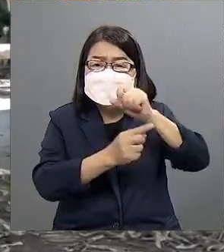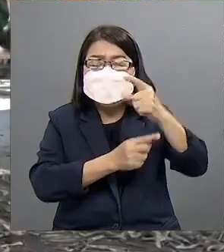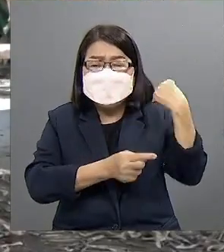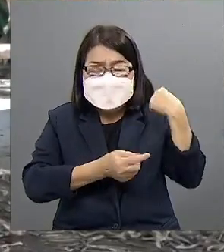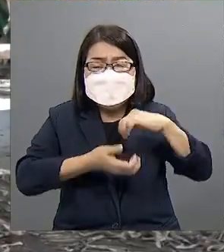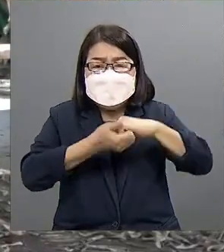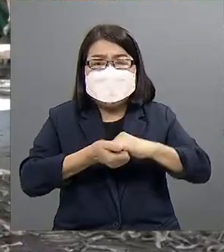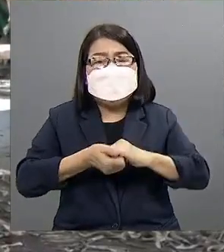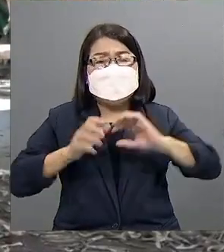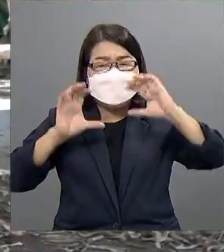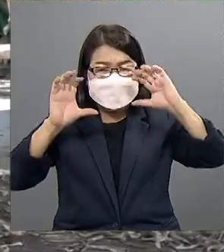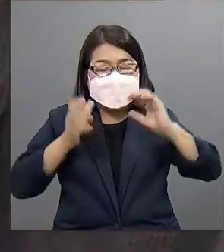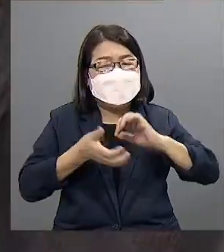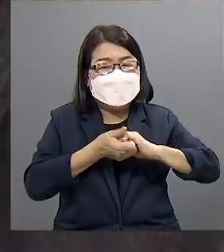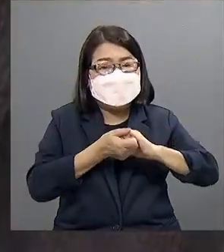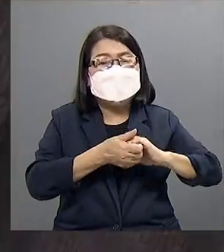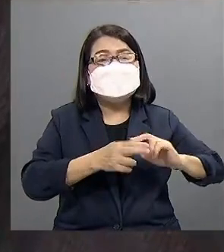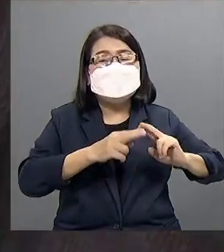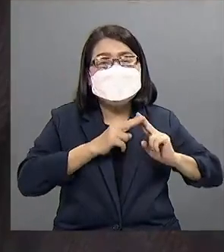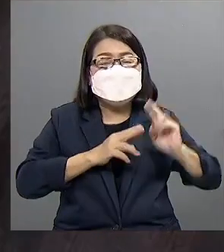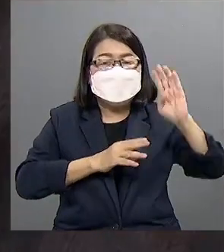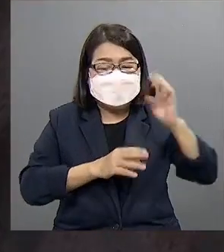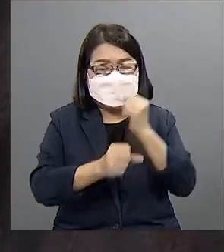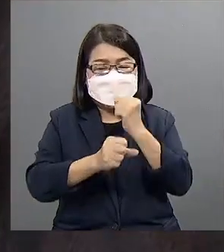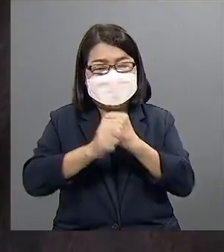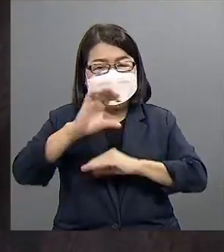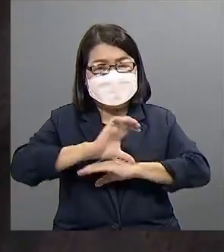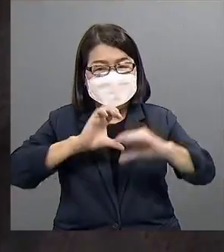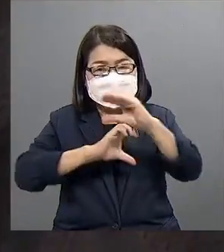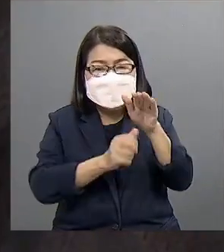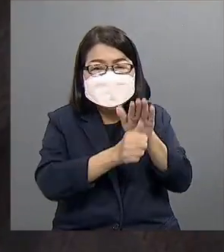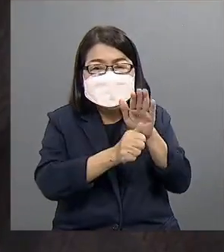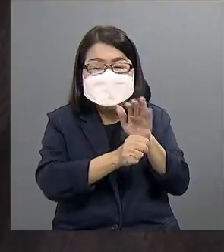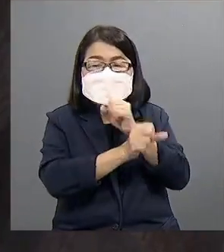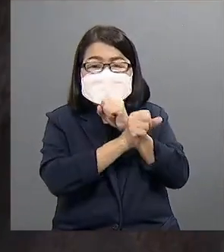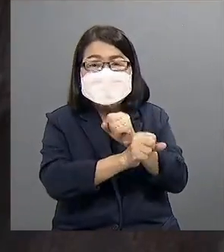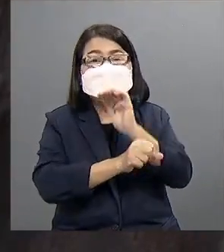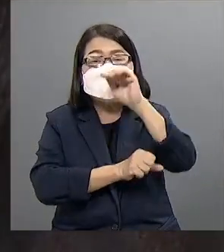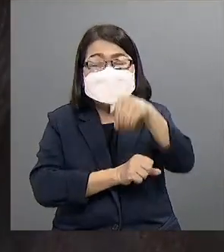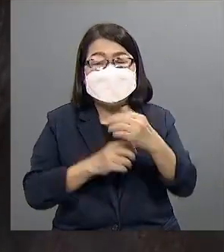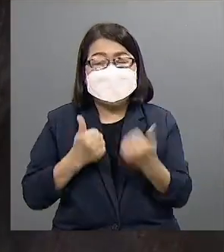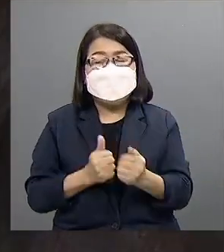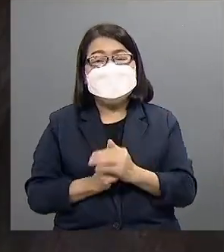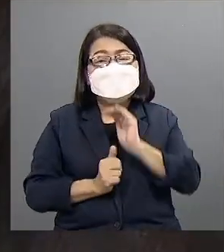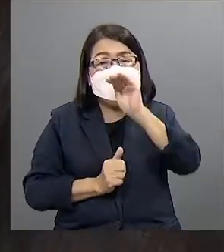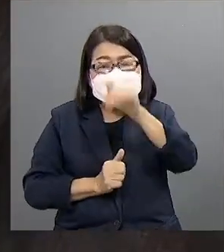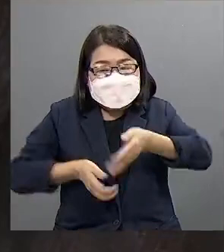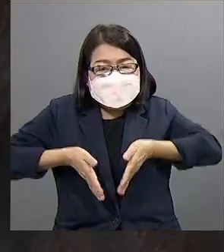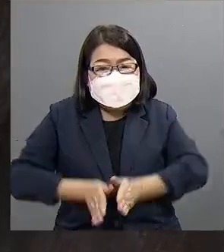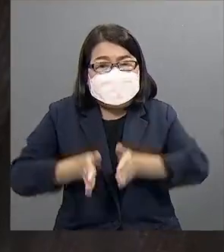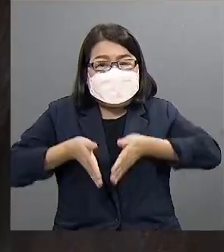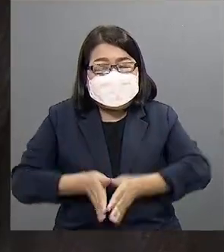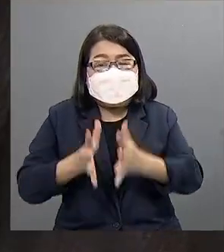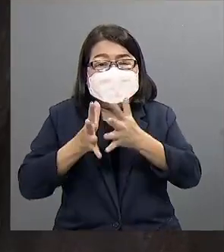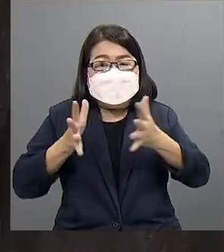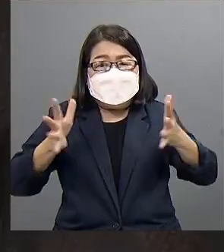ฐและก็ภาคเอกชนทำโครงการอนุรักษ์ช้างทำให้แนวโน้มประกาศประชากรช้างมีจำนวนเพิ่มขึ้นอย่างต่อเนื่